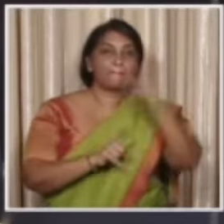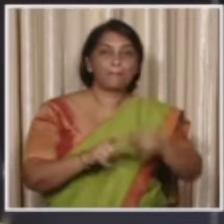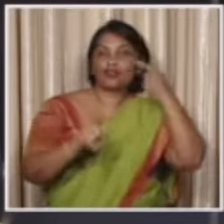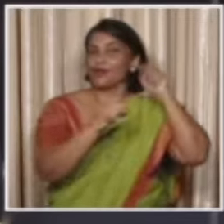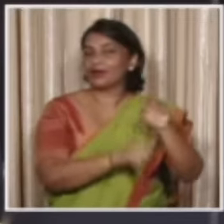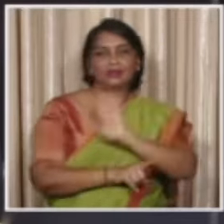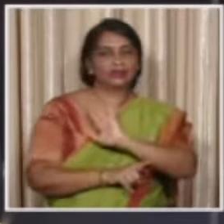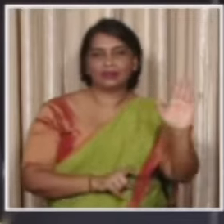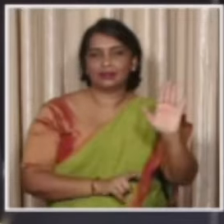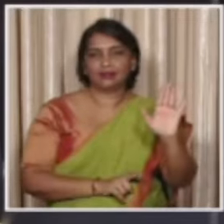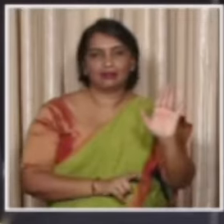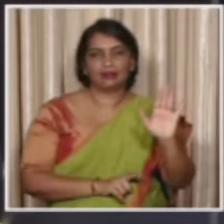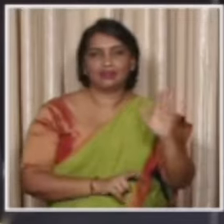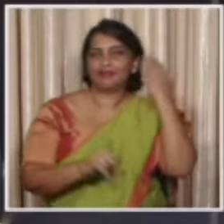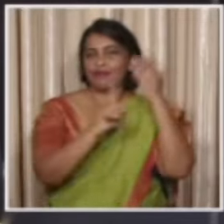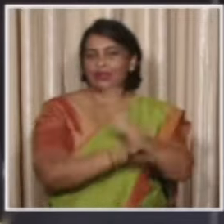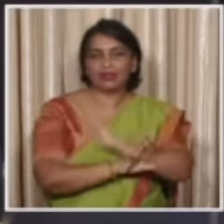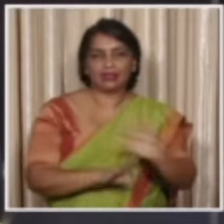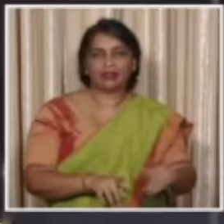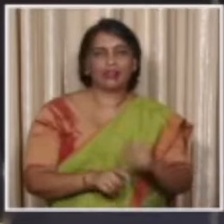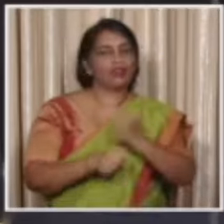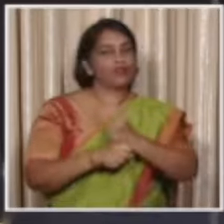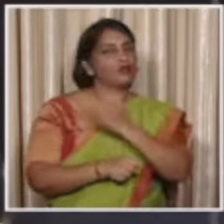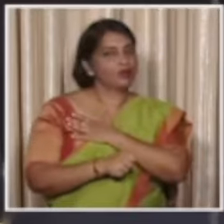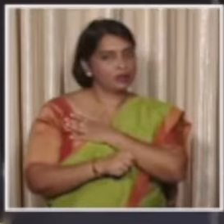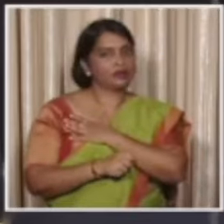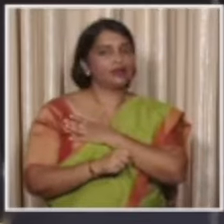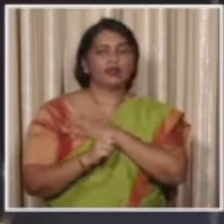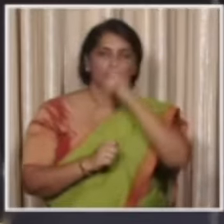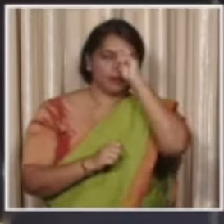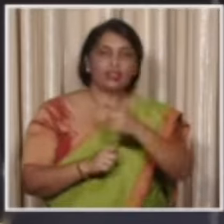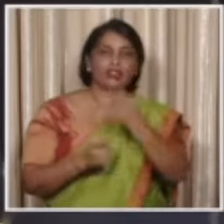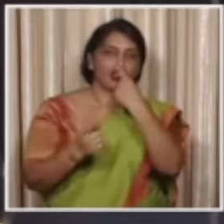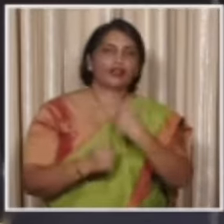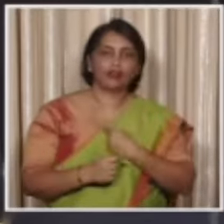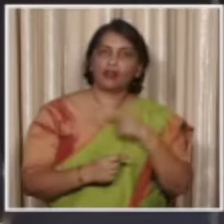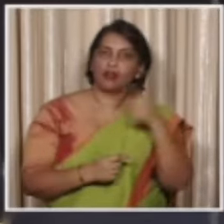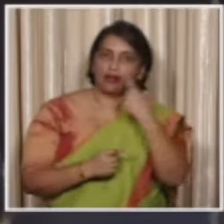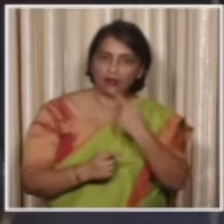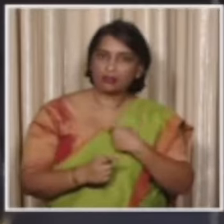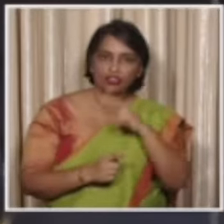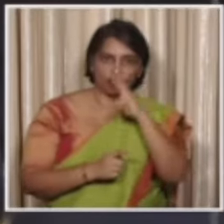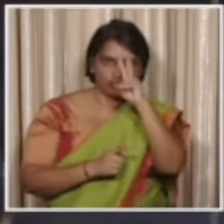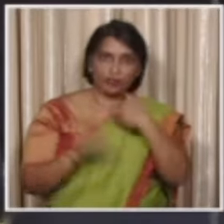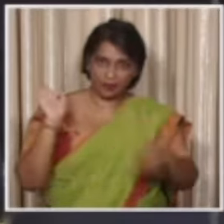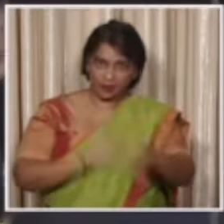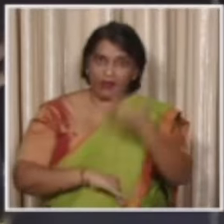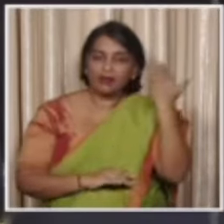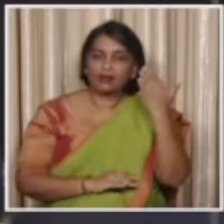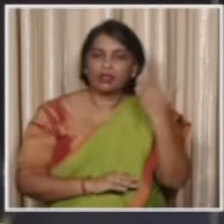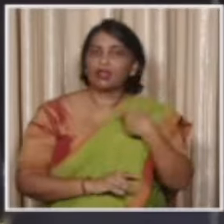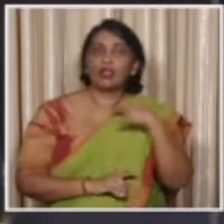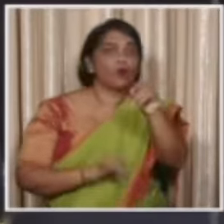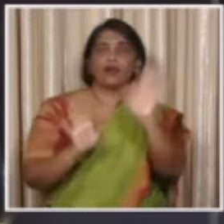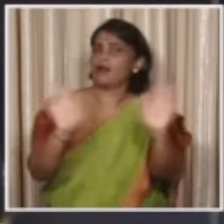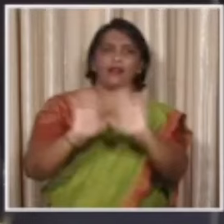නෙවෙයි, ඒවා නෙවෙයි. එක වෙලාවක ගෝඨාභය රාජපක්ෂ මැතිතුමා අපෙන් ඇහුවා ඕගොල්ලෝ කියන්නේ මට සති දෙකකින් යන්නද? අපි කිව්වා නෑ